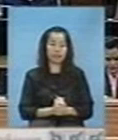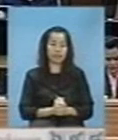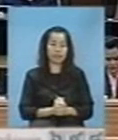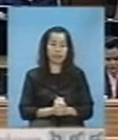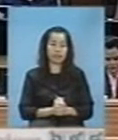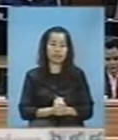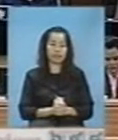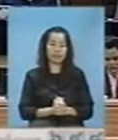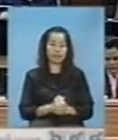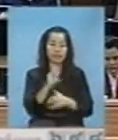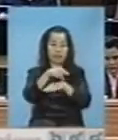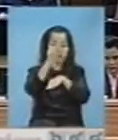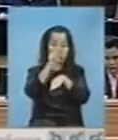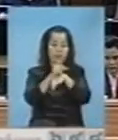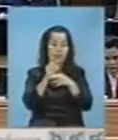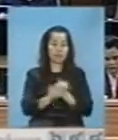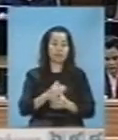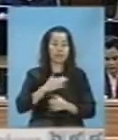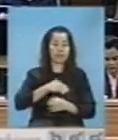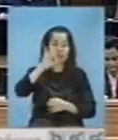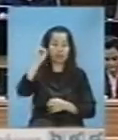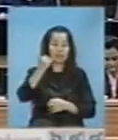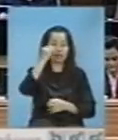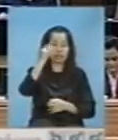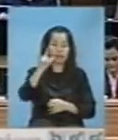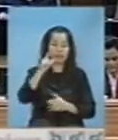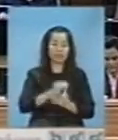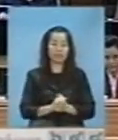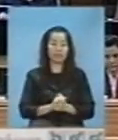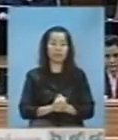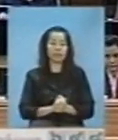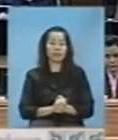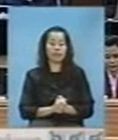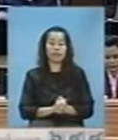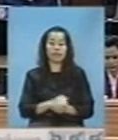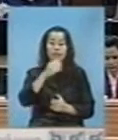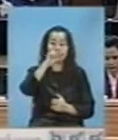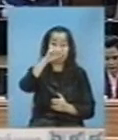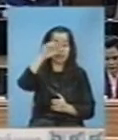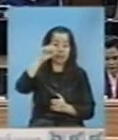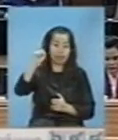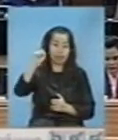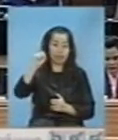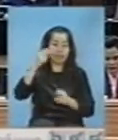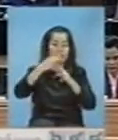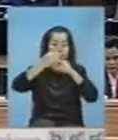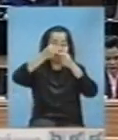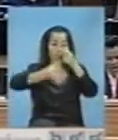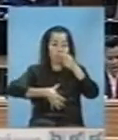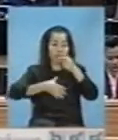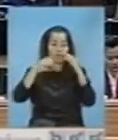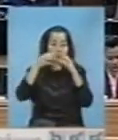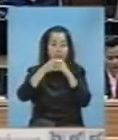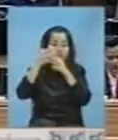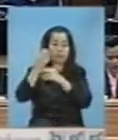านประธานที่เคารพกระผมจุรินทร์ลักษณะวิสิทธิ์สมาชิกสภาผู้แทนราษฎรบัญชีรายชื่อ